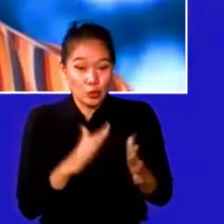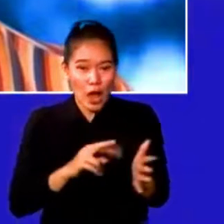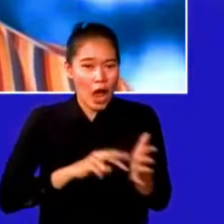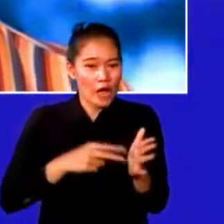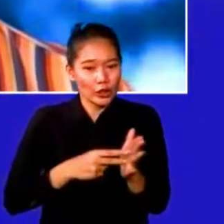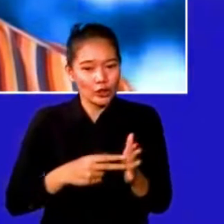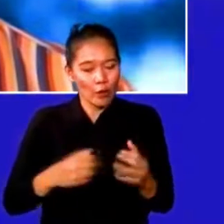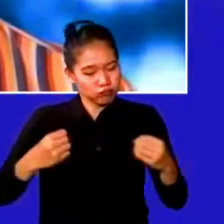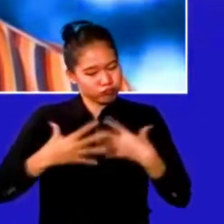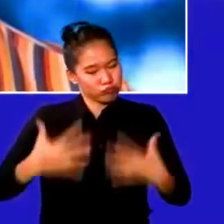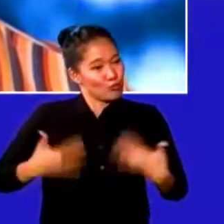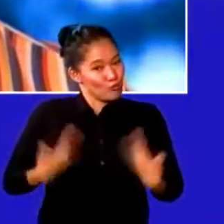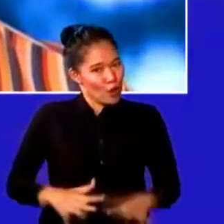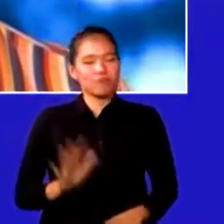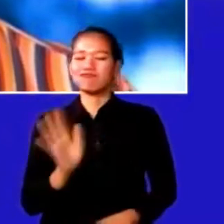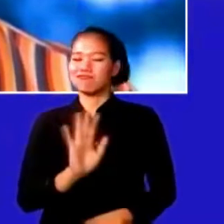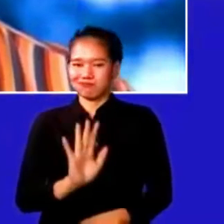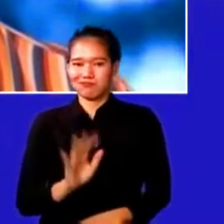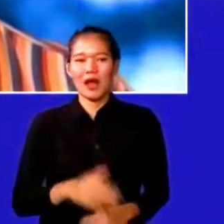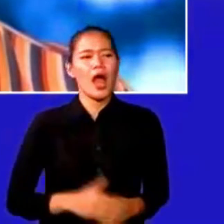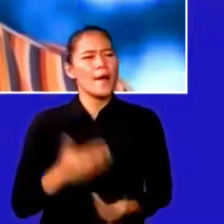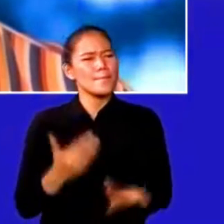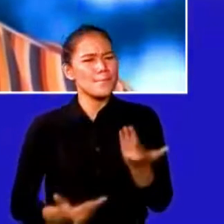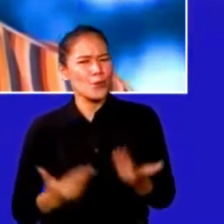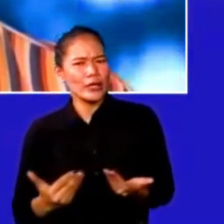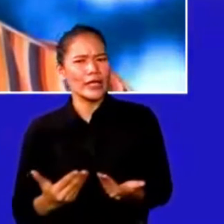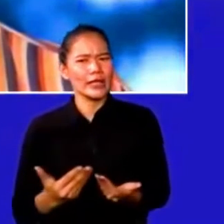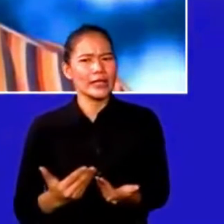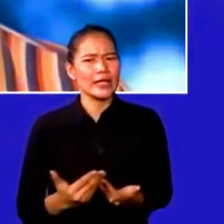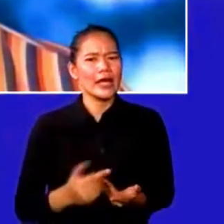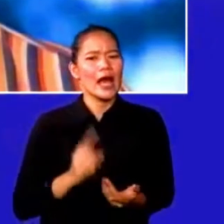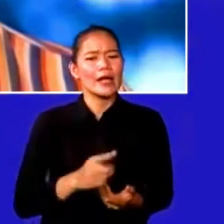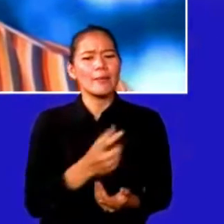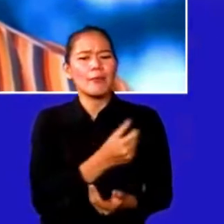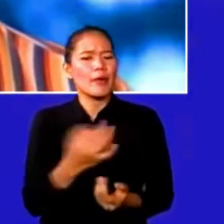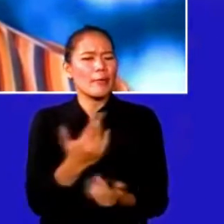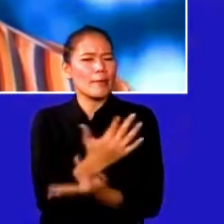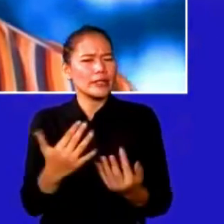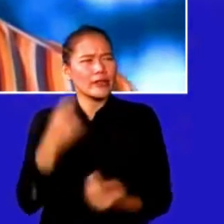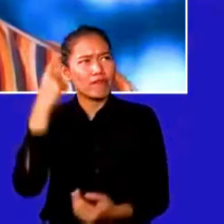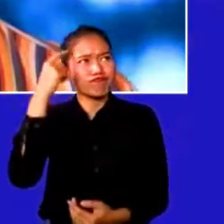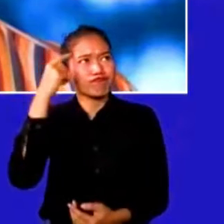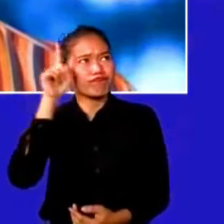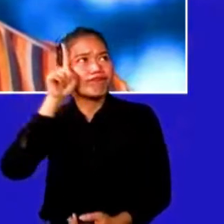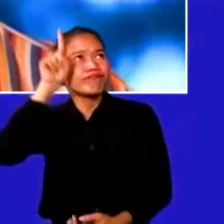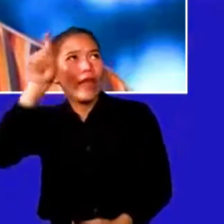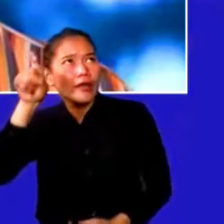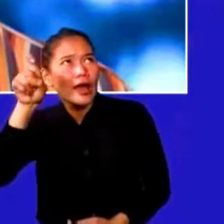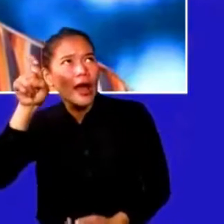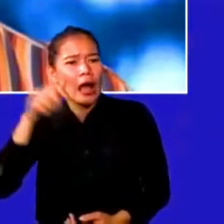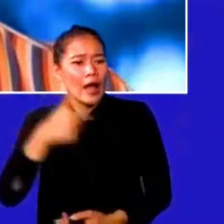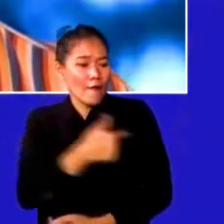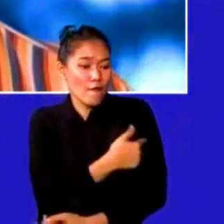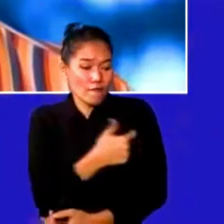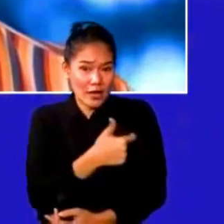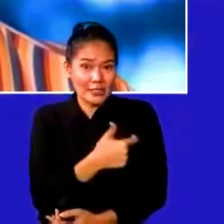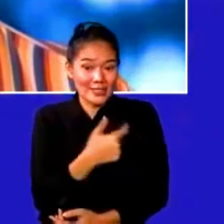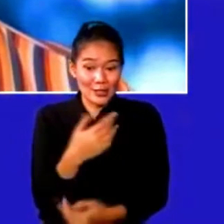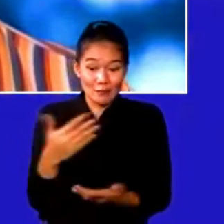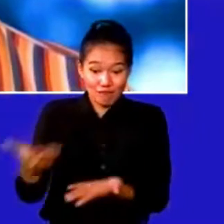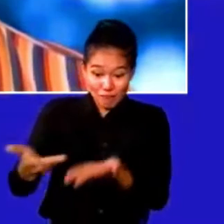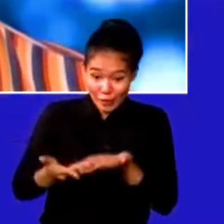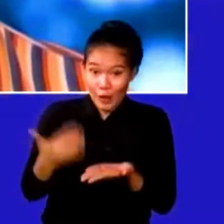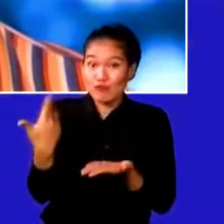bukan berarti langsung kebal dan Butuh Waktu Nah mungkin beberapa bagian sebagian dari masyarakat ini mungkin bertanya-tanya ya Profesor ini ke vaksin sudah